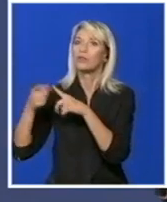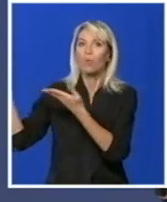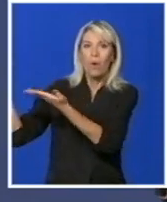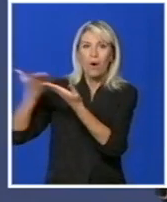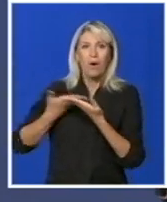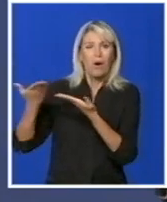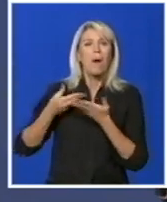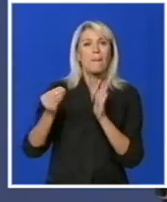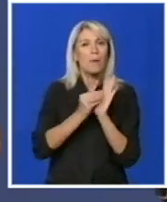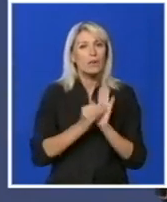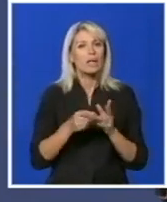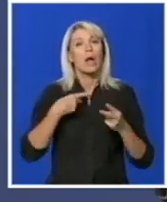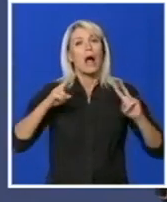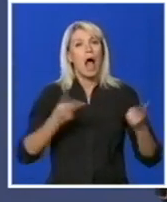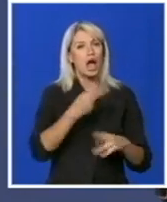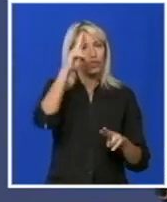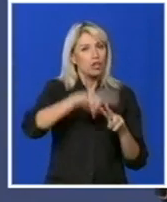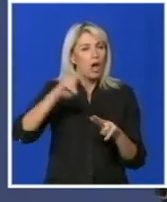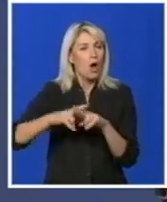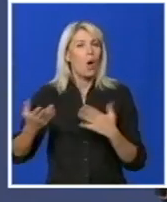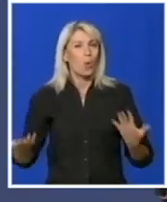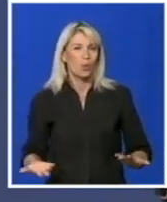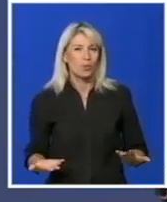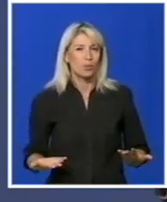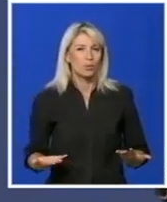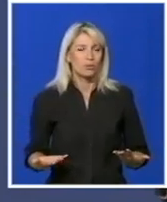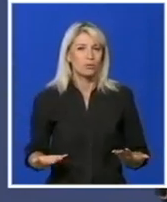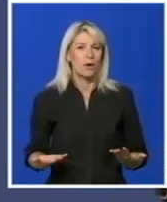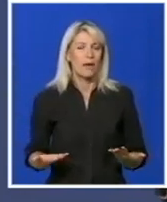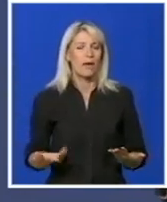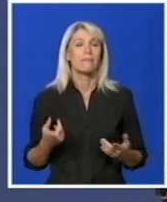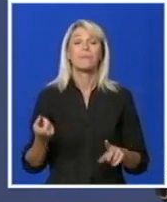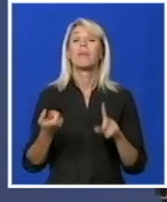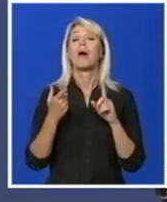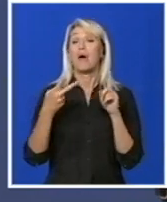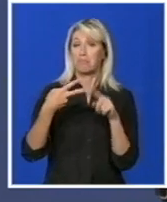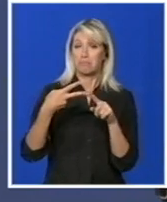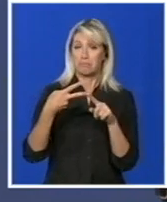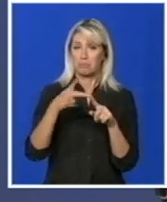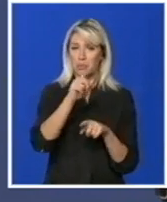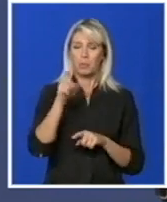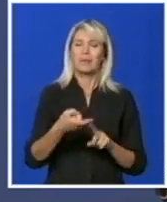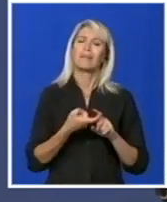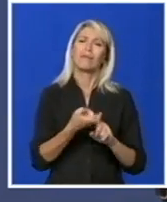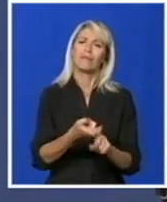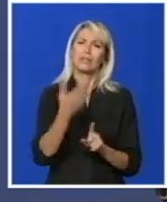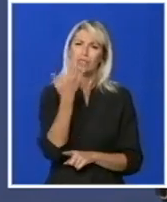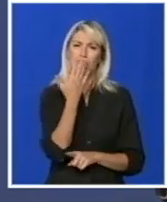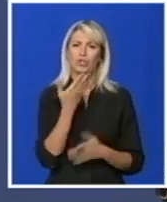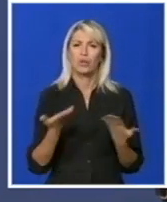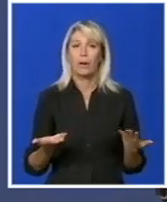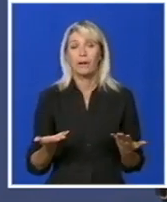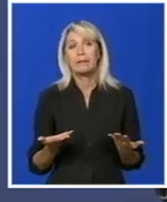od tuda se ovako dinamično mora da odvija proces nadzora. Što se tiče škola, vidite, moramo biti svesni, to je